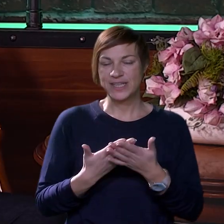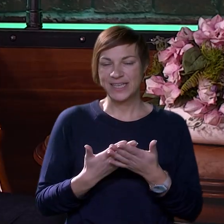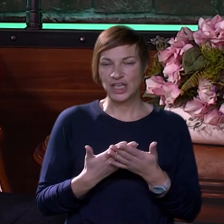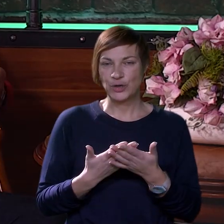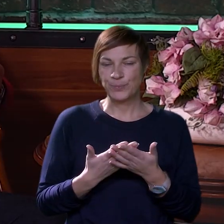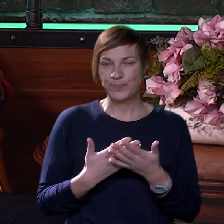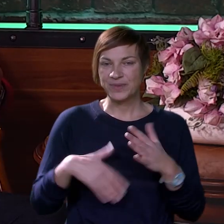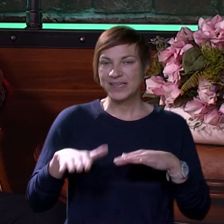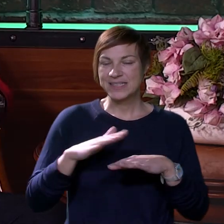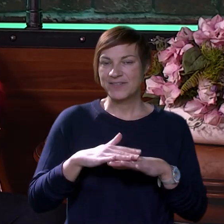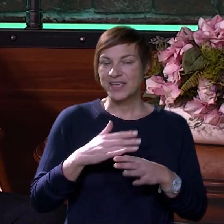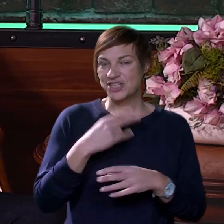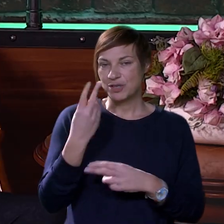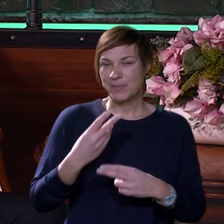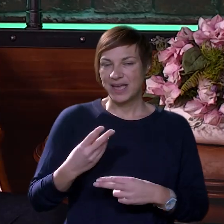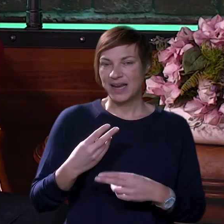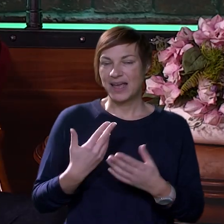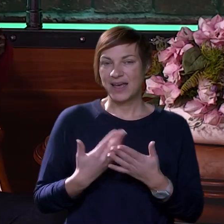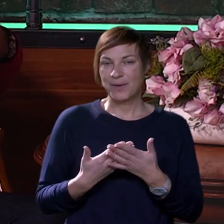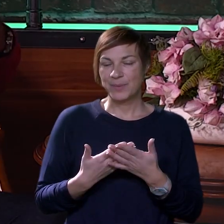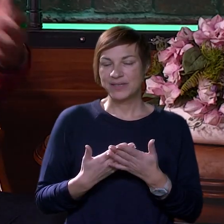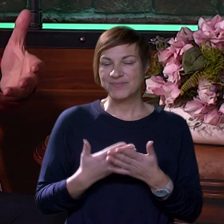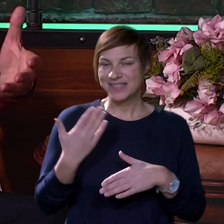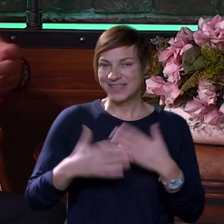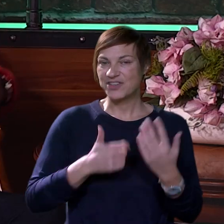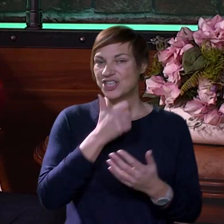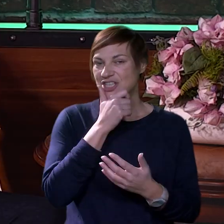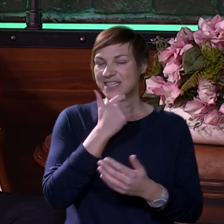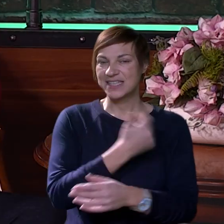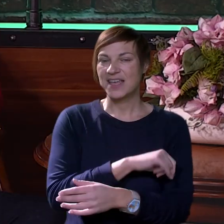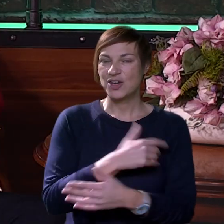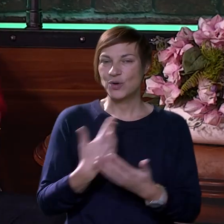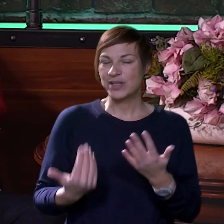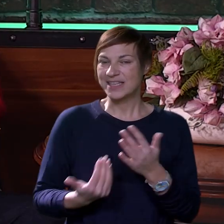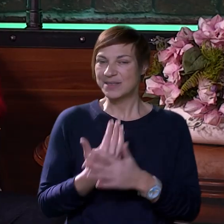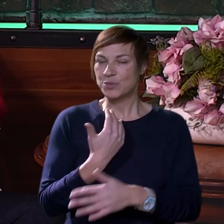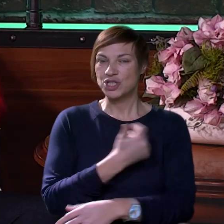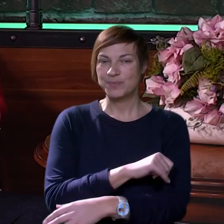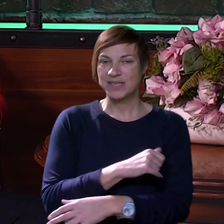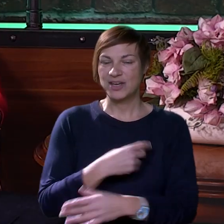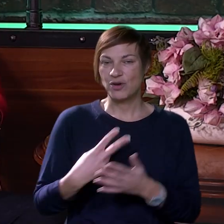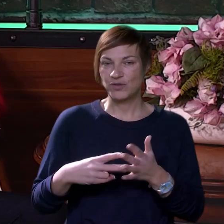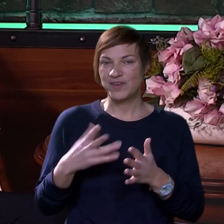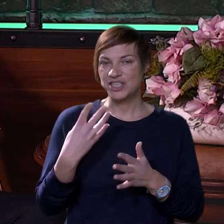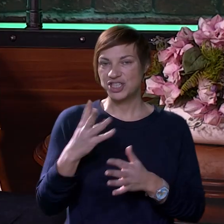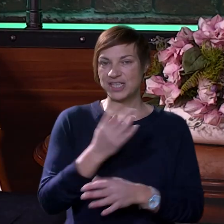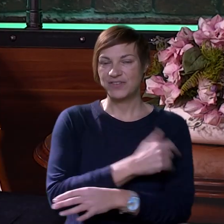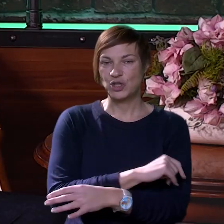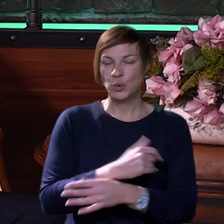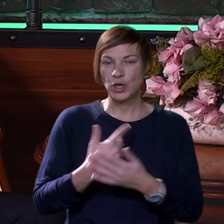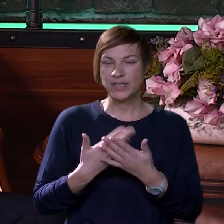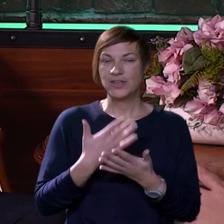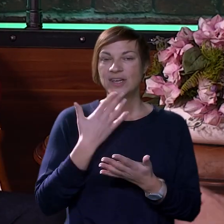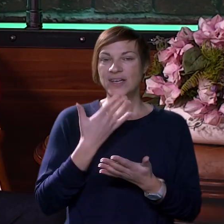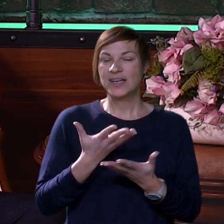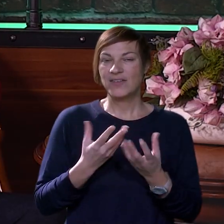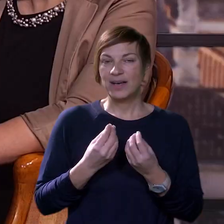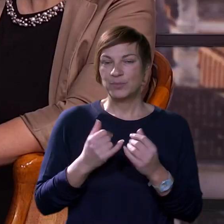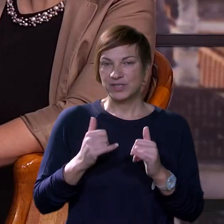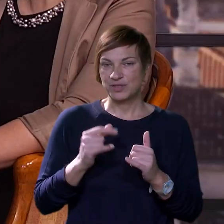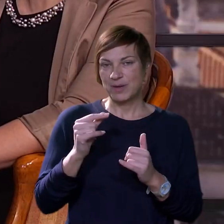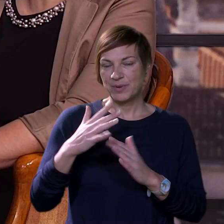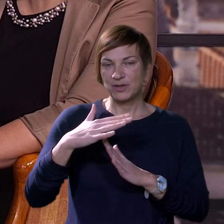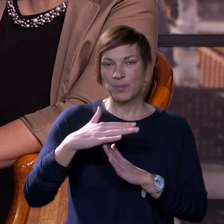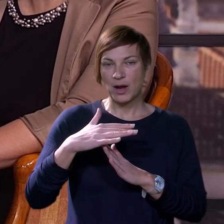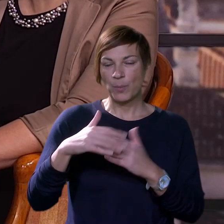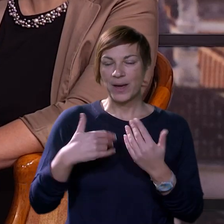sa već većim elanom staru godinu i sa još većim elanom započnite novu 2024. godinu. Hvala vam puno.